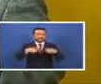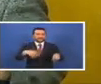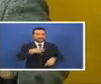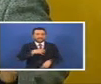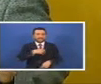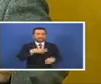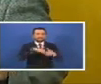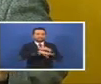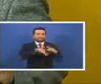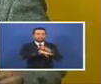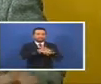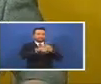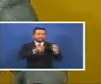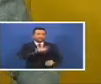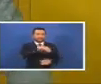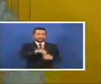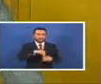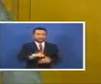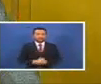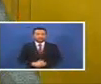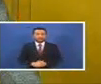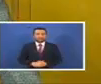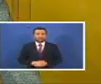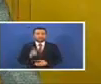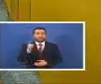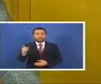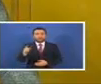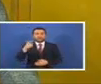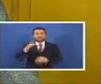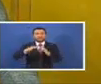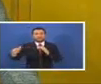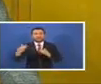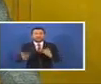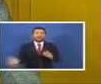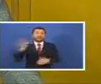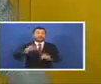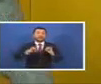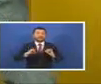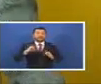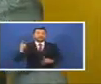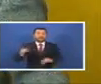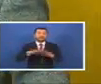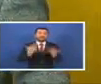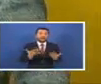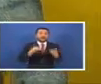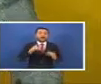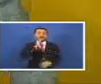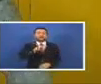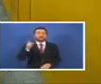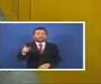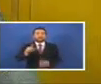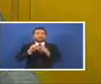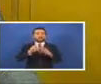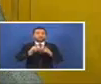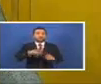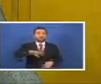kendi kadrolaşmasını sağlamak için. Bunlar cemaatten daha tembel ya da daha pervasız.